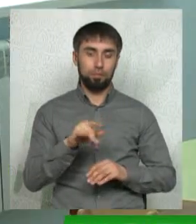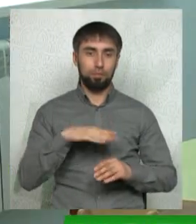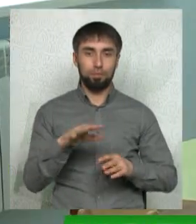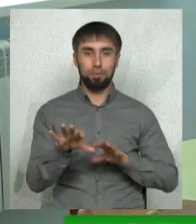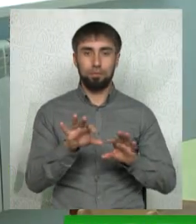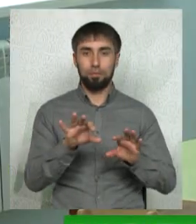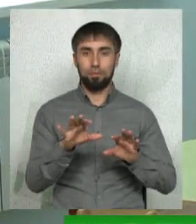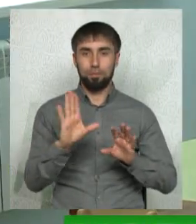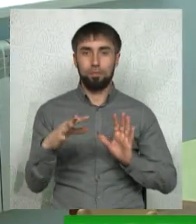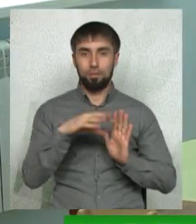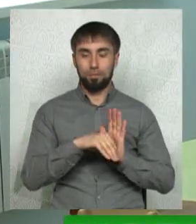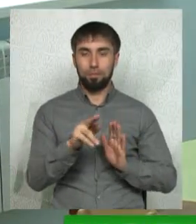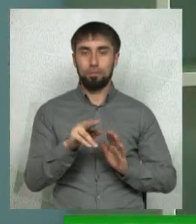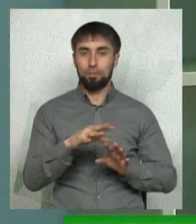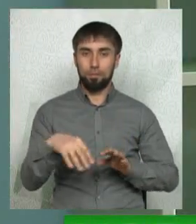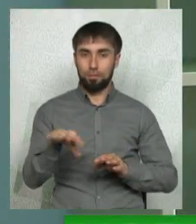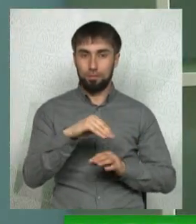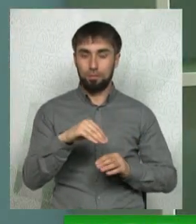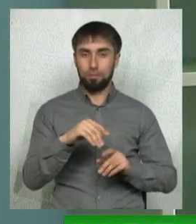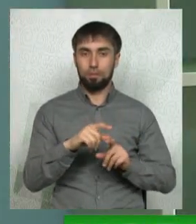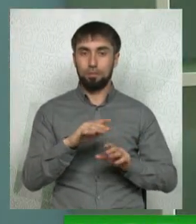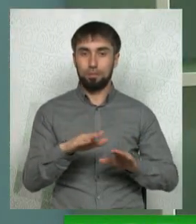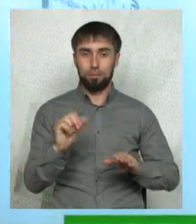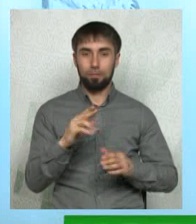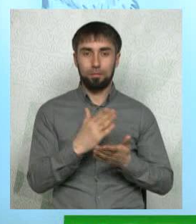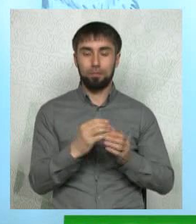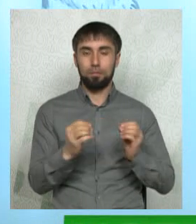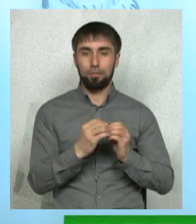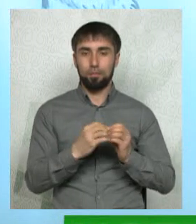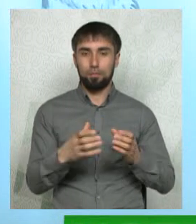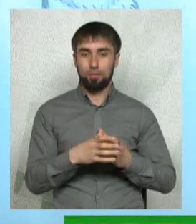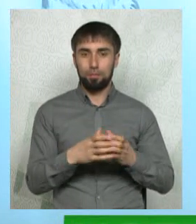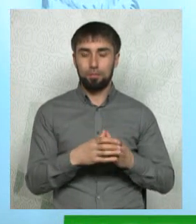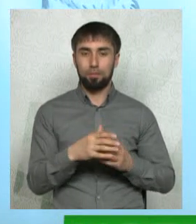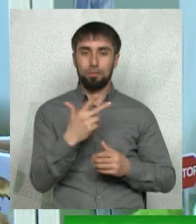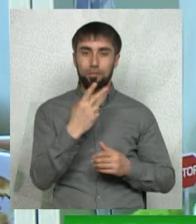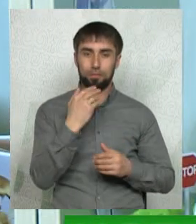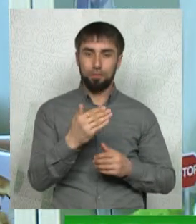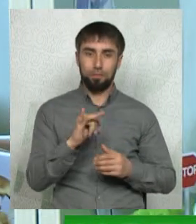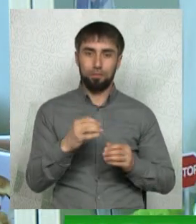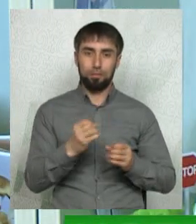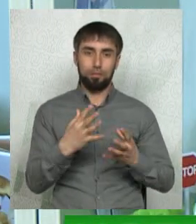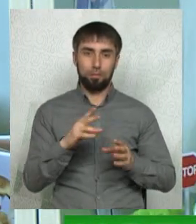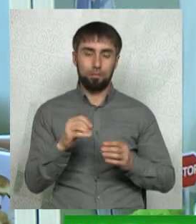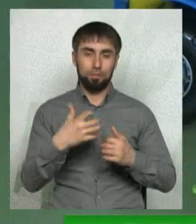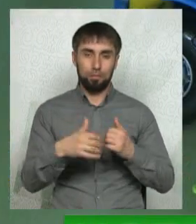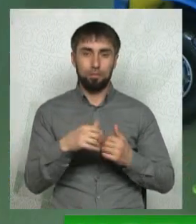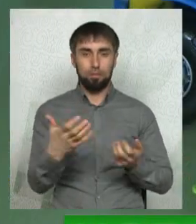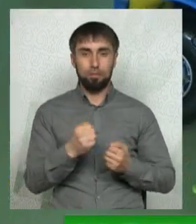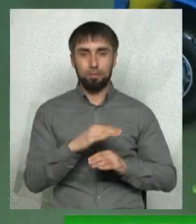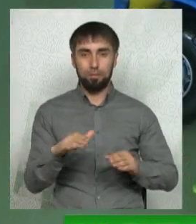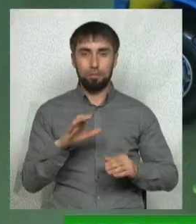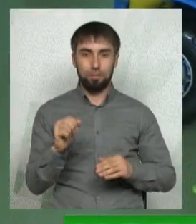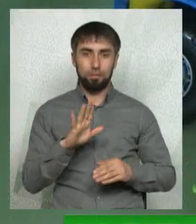зачисляться. Всего в дошкольном учреждении 10 групп, по 2 ясельных и старших, 3 младших и столько же средних. Принимать в сад